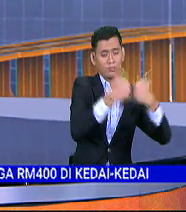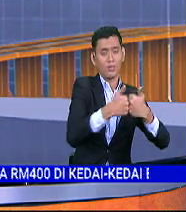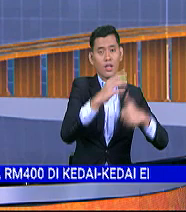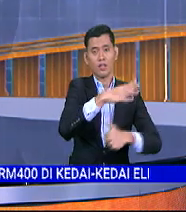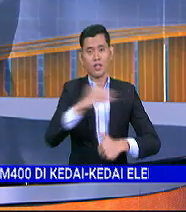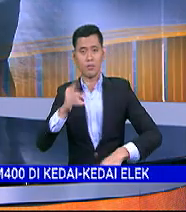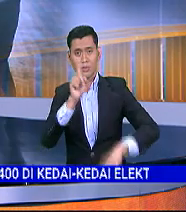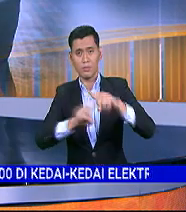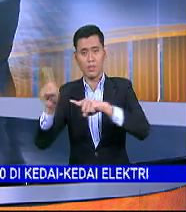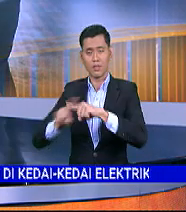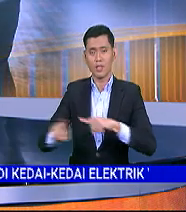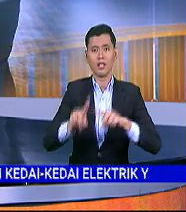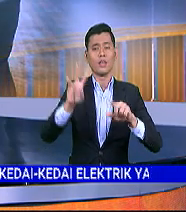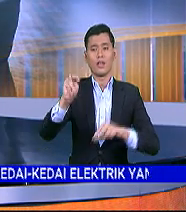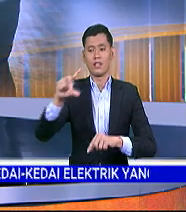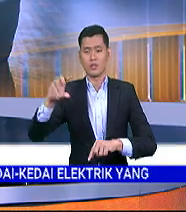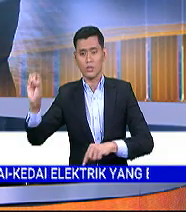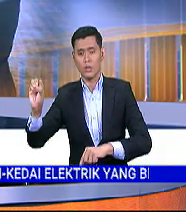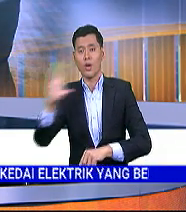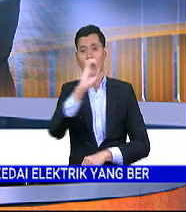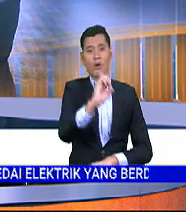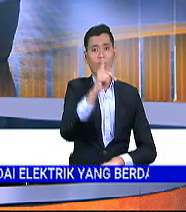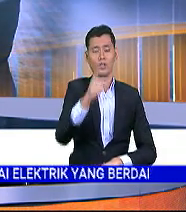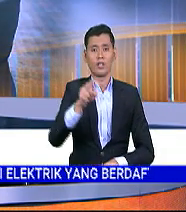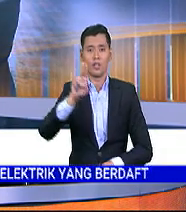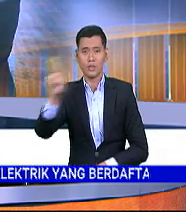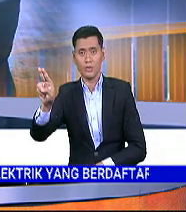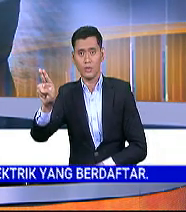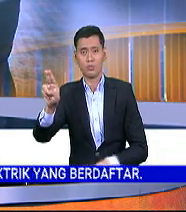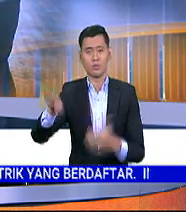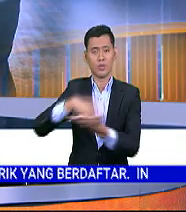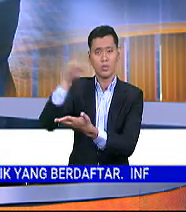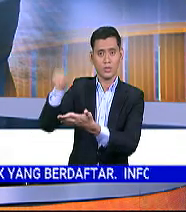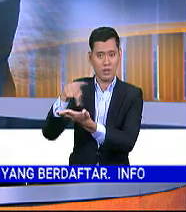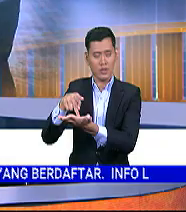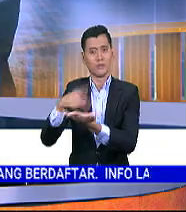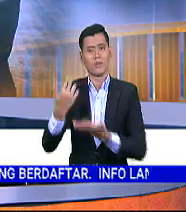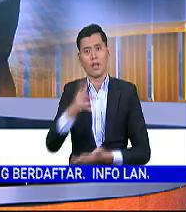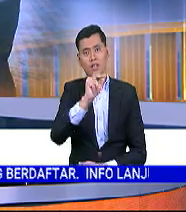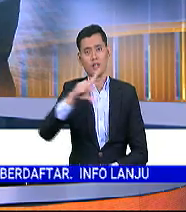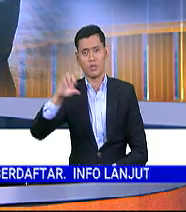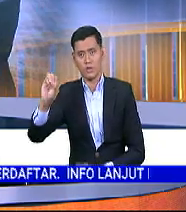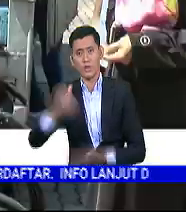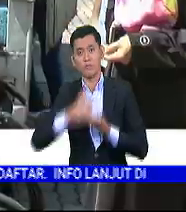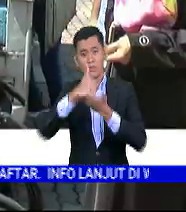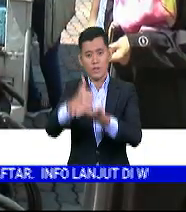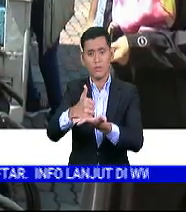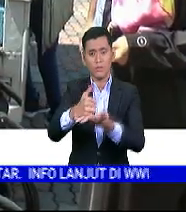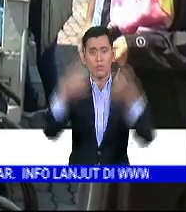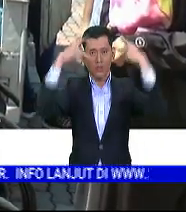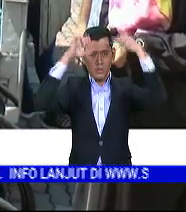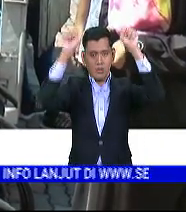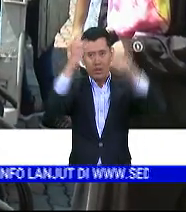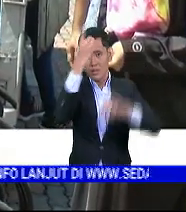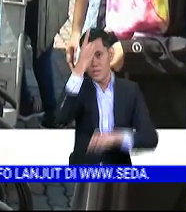NGO. Persatuan OKU Central antara NGO yang turun padang menghulurkan sumbangan. Menurut Presidennya, Datuk